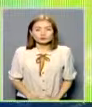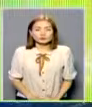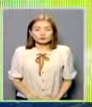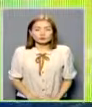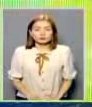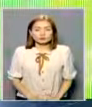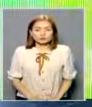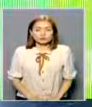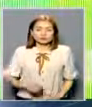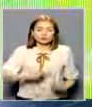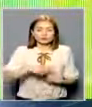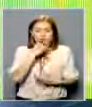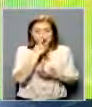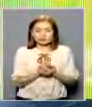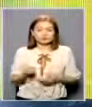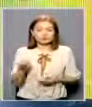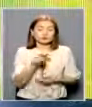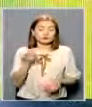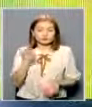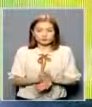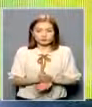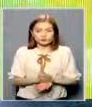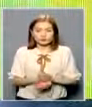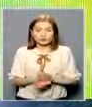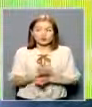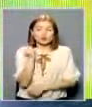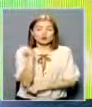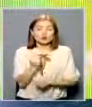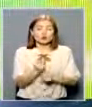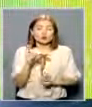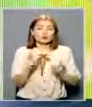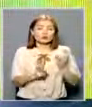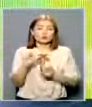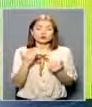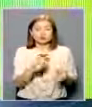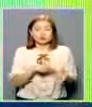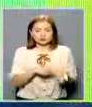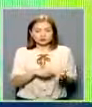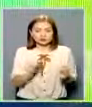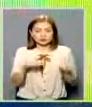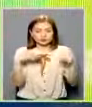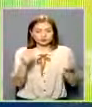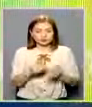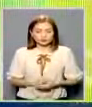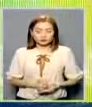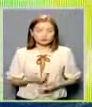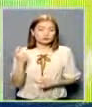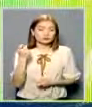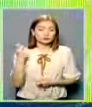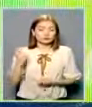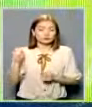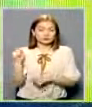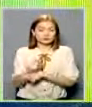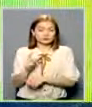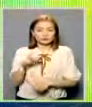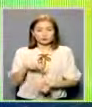Ішкі нарықта бидай бар, бірақ ұн тарту кәсіпорындарынан берілетін баға мен шаруалар тарапынан